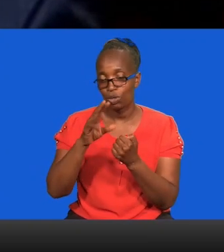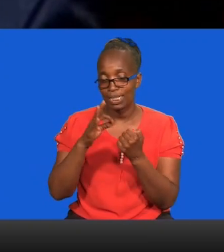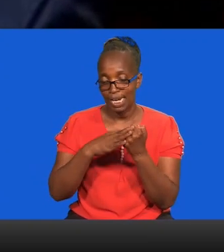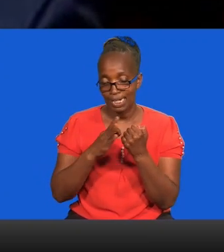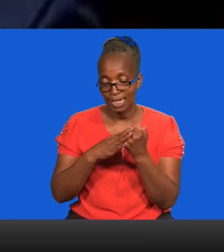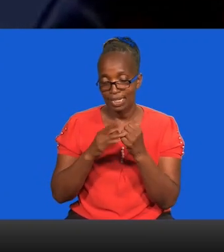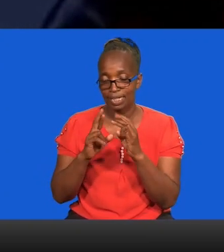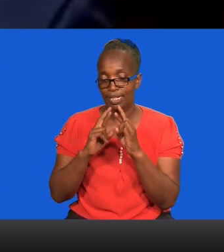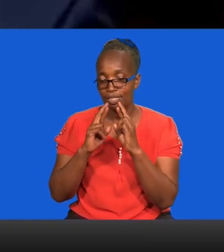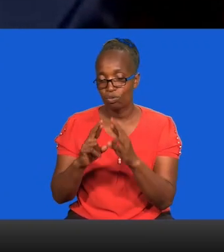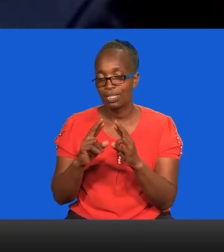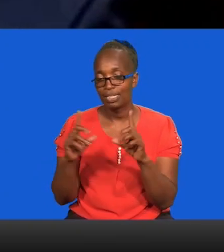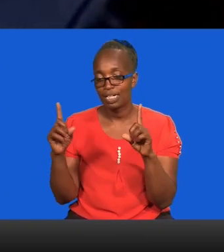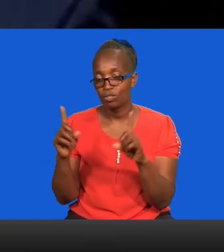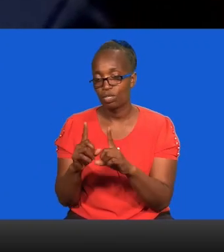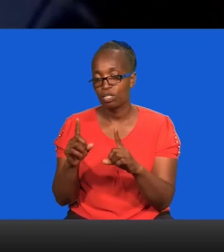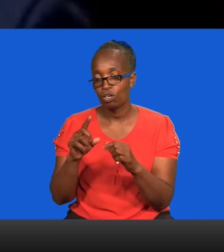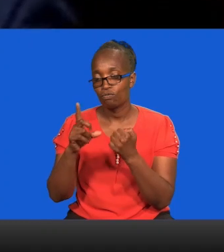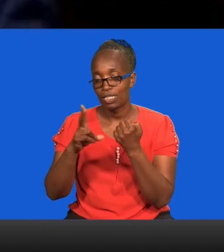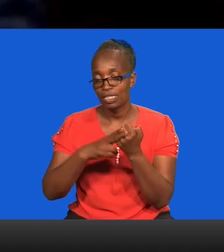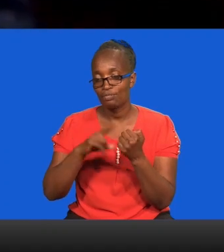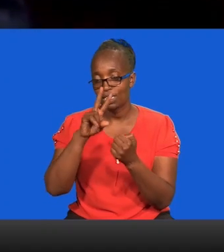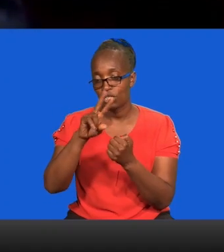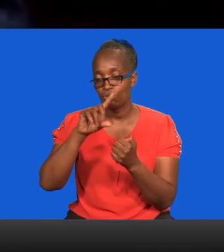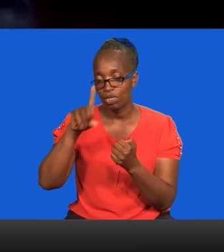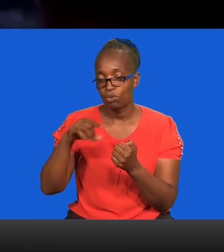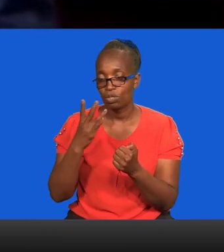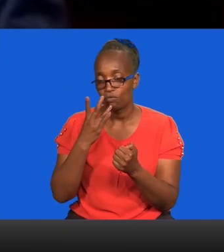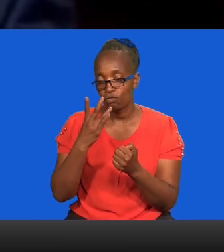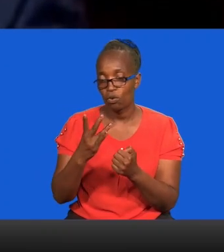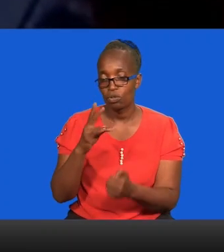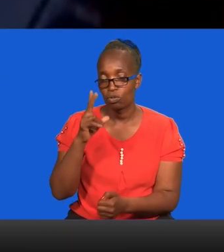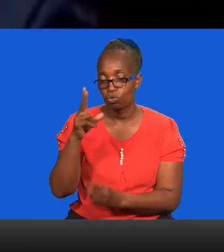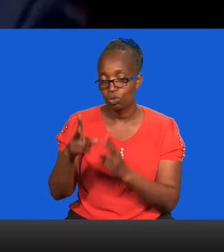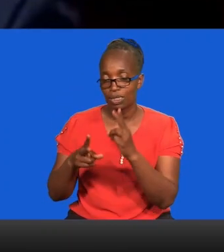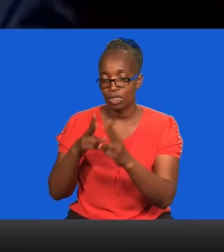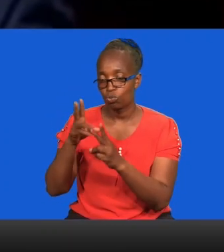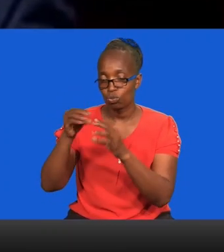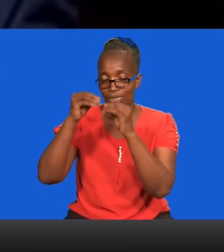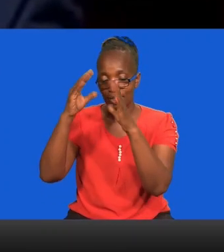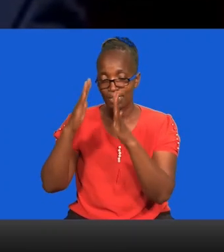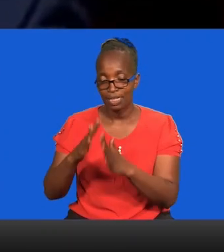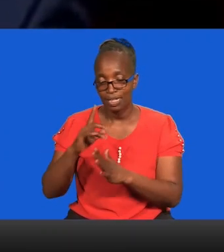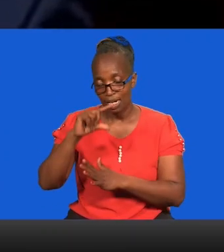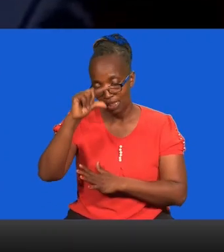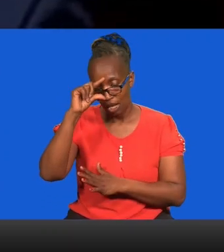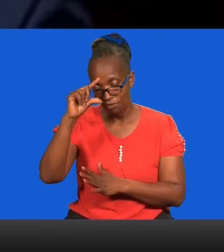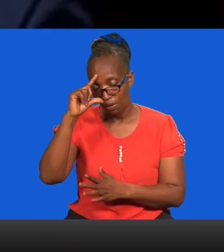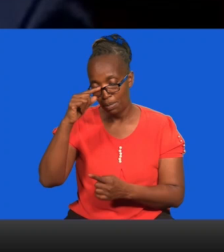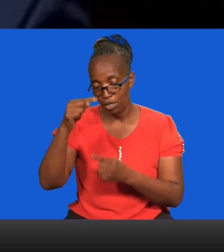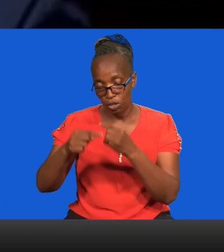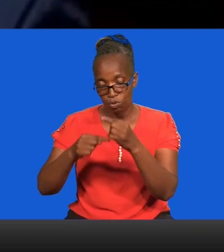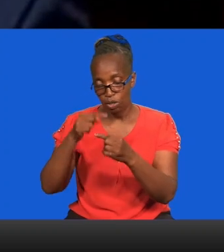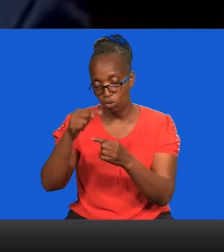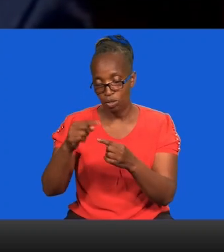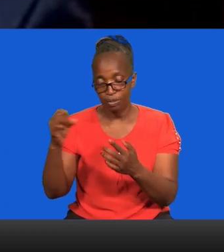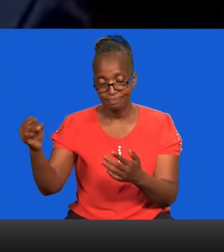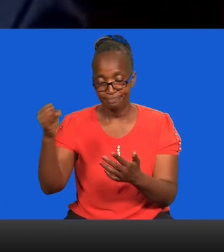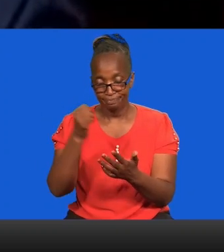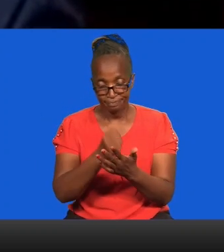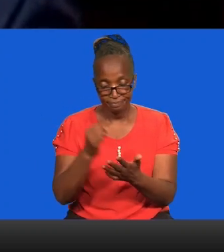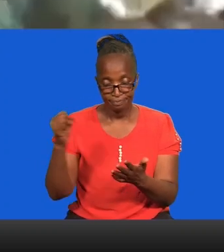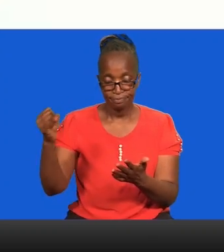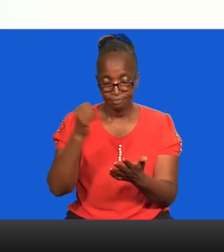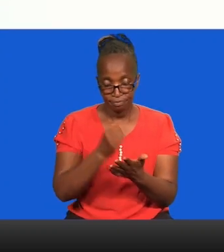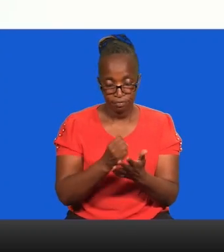76,928, resulting in a shortage of 72,422 teachers. The government will progressively recruit more teachers to bridge